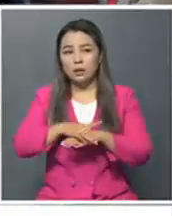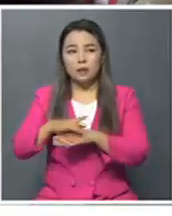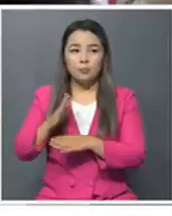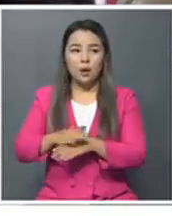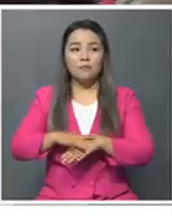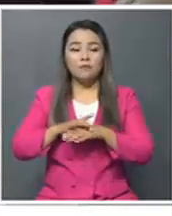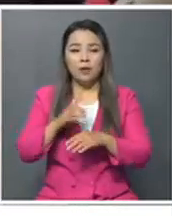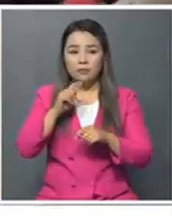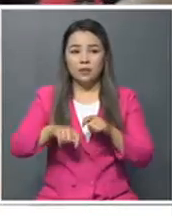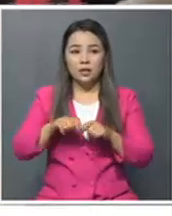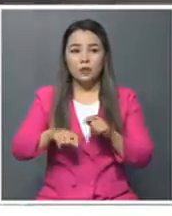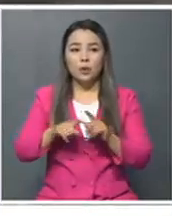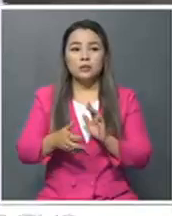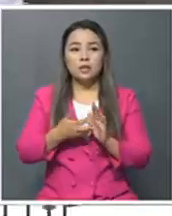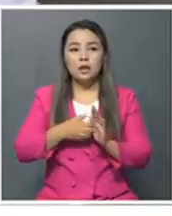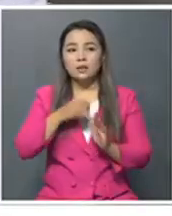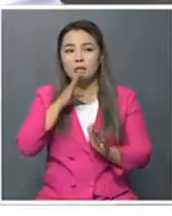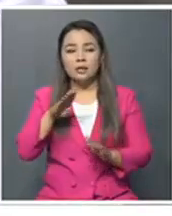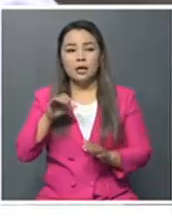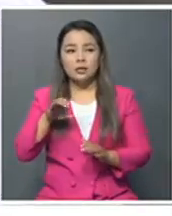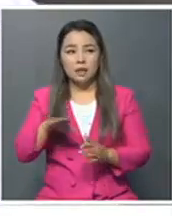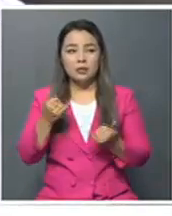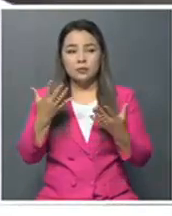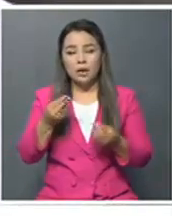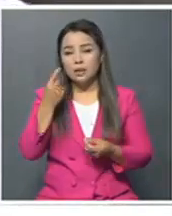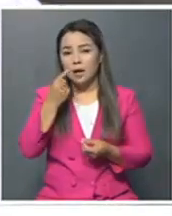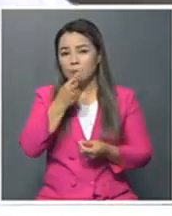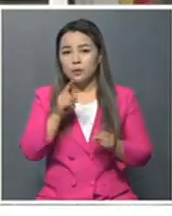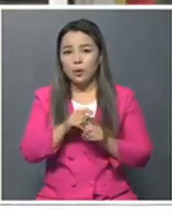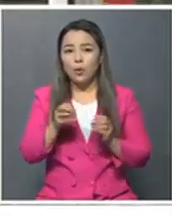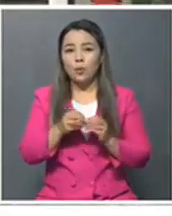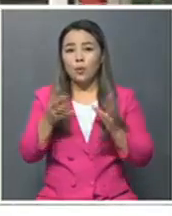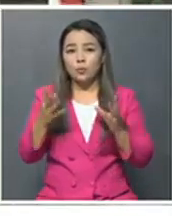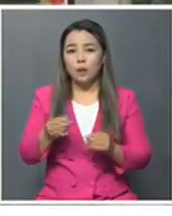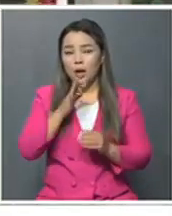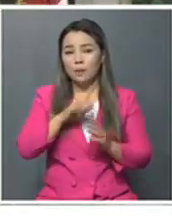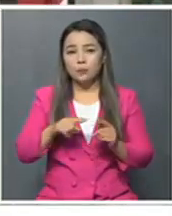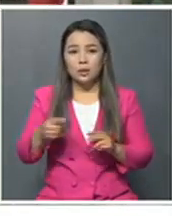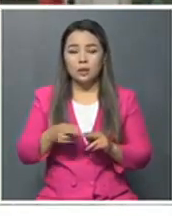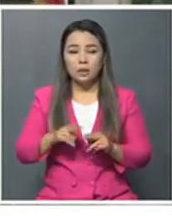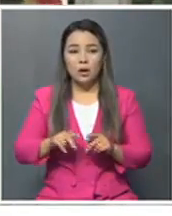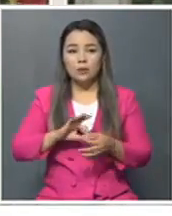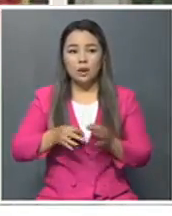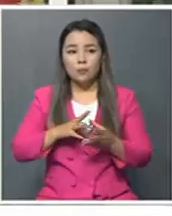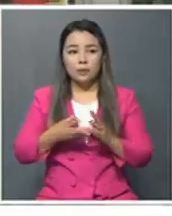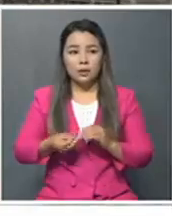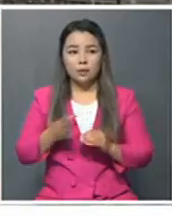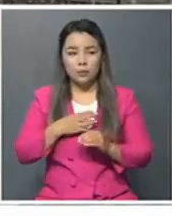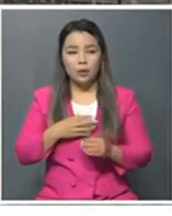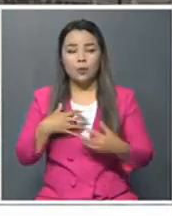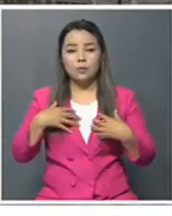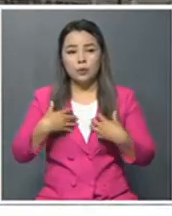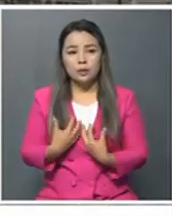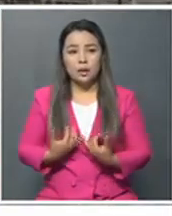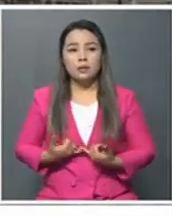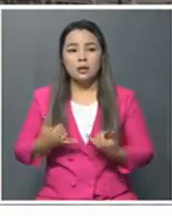вирусты анықтайтын тесттер тапшы. Испанияда болса бүгіннен бастап халық 10 күн бойы коронавирус құрбандарын еске алып аза